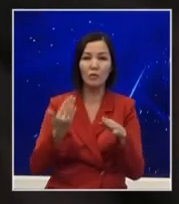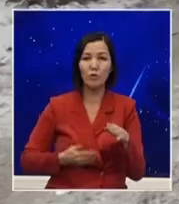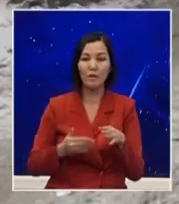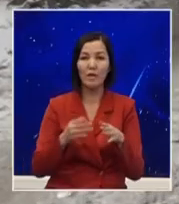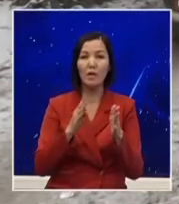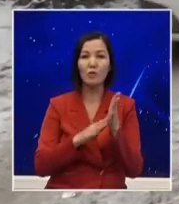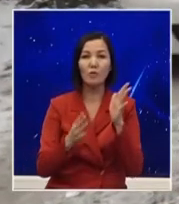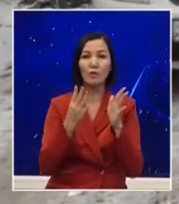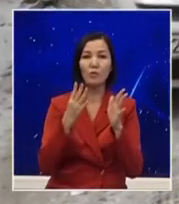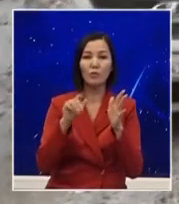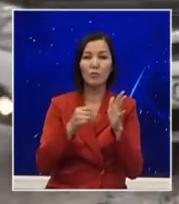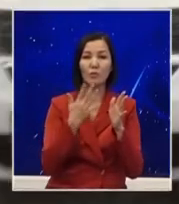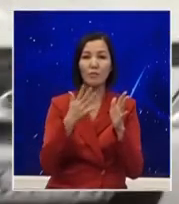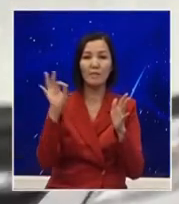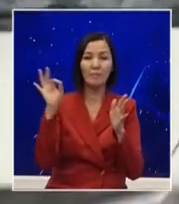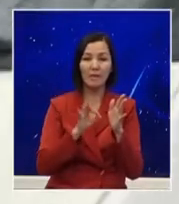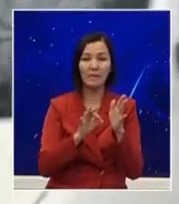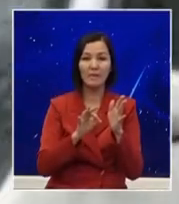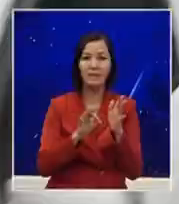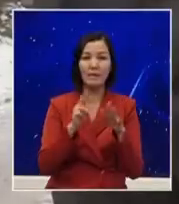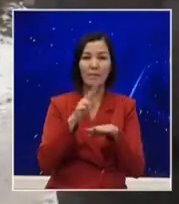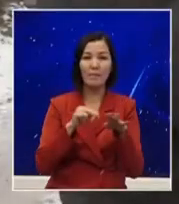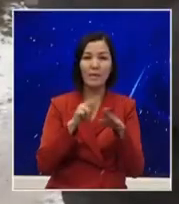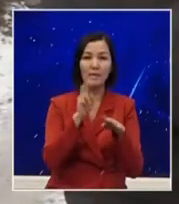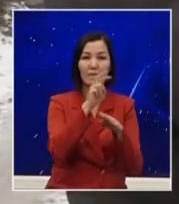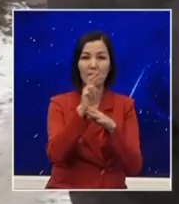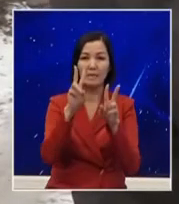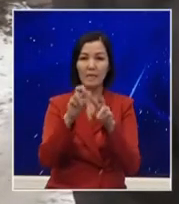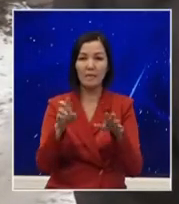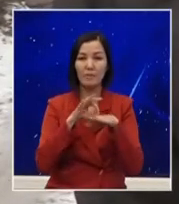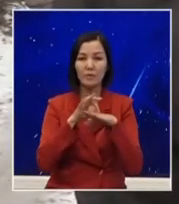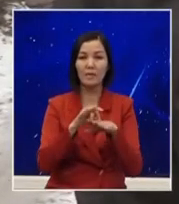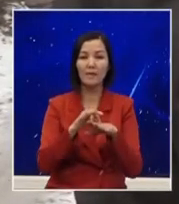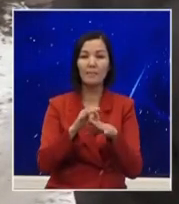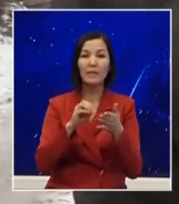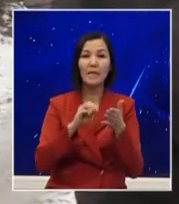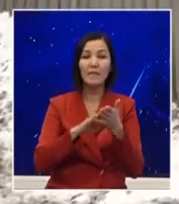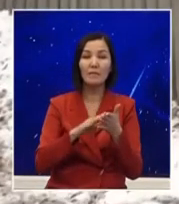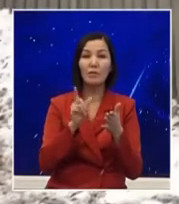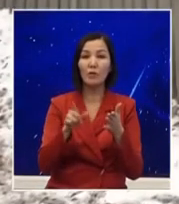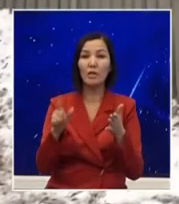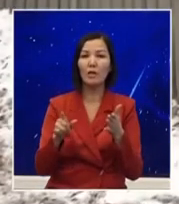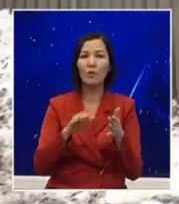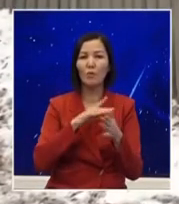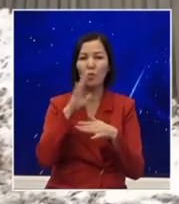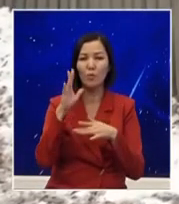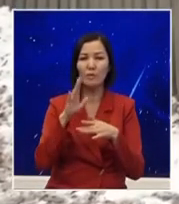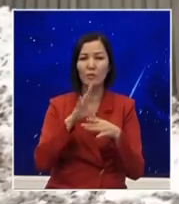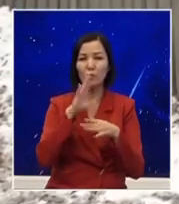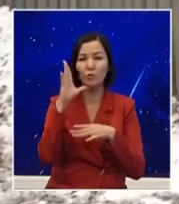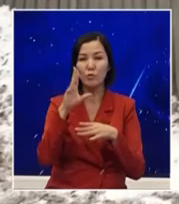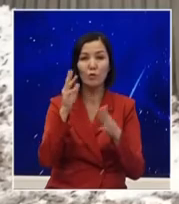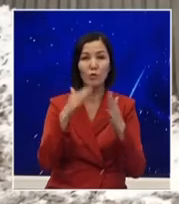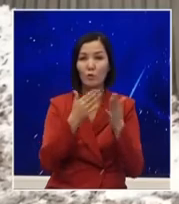оның 94,5%-ын полицейлер аралап тексеріп шықты. Ал есепте тұрғандардың көбі күндіз үйлерінде бола